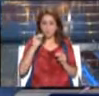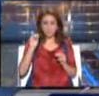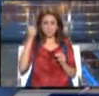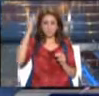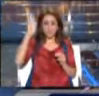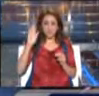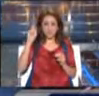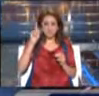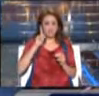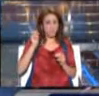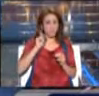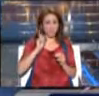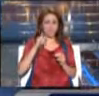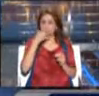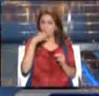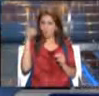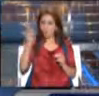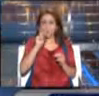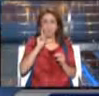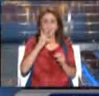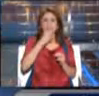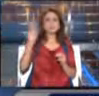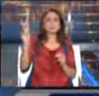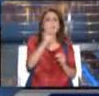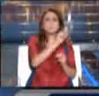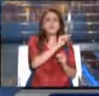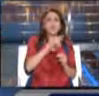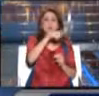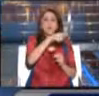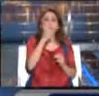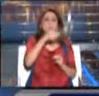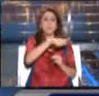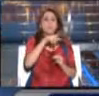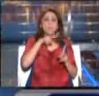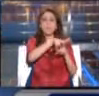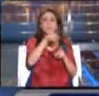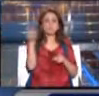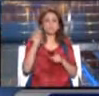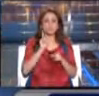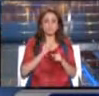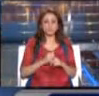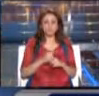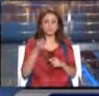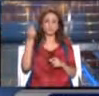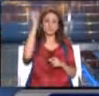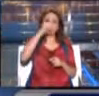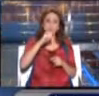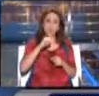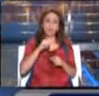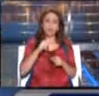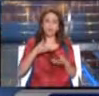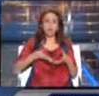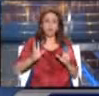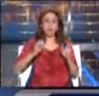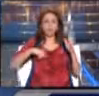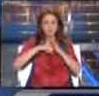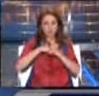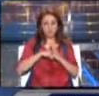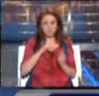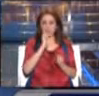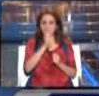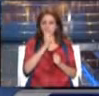المتحدث الرسمي باسم رئاسة الجمهورية. بكرة هيكون يوم الرياضة في مصر، الرياضيين ورجال